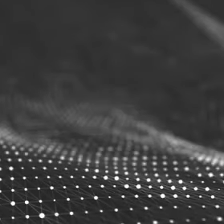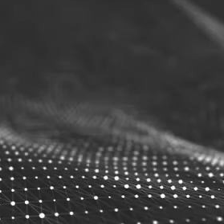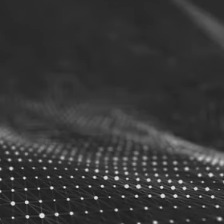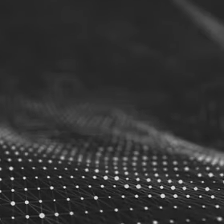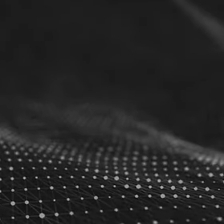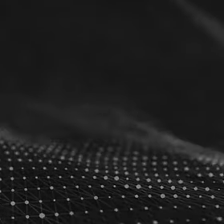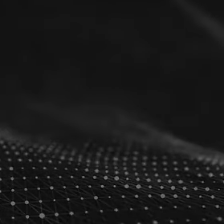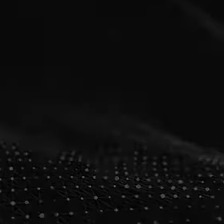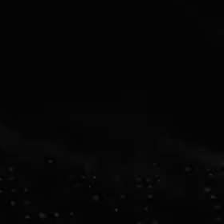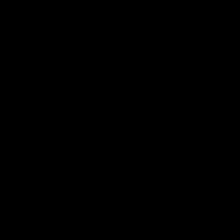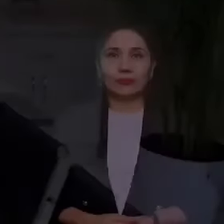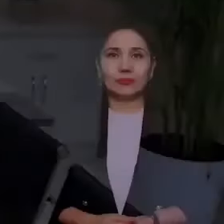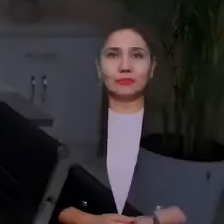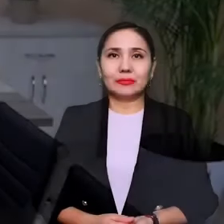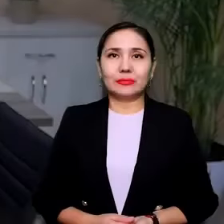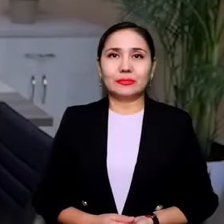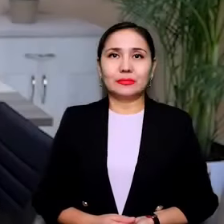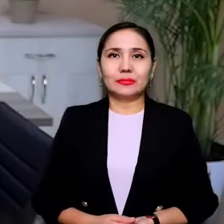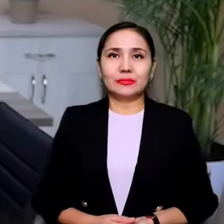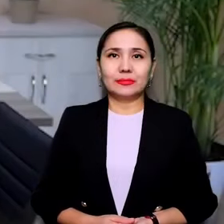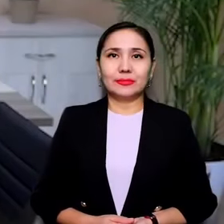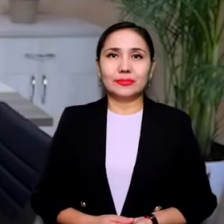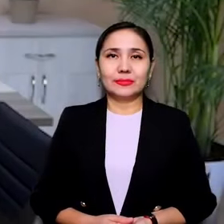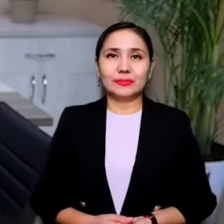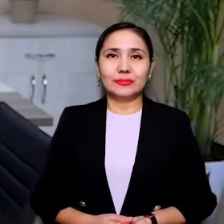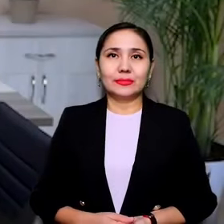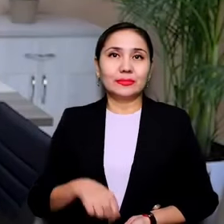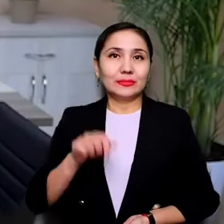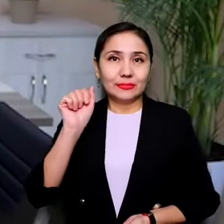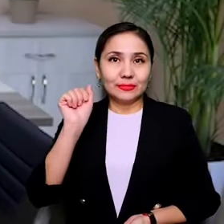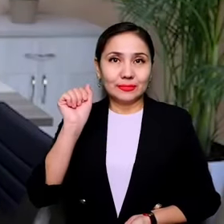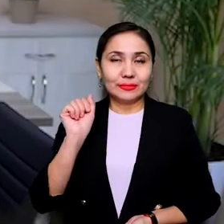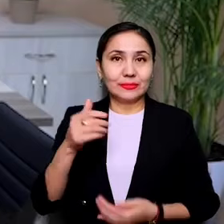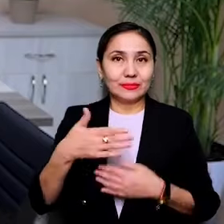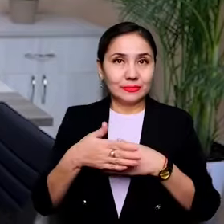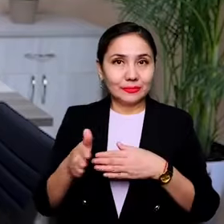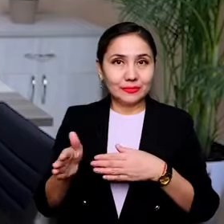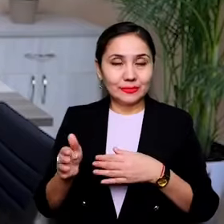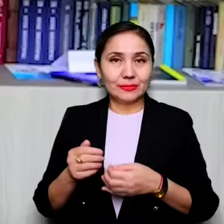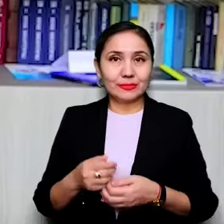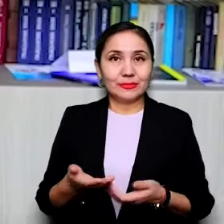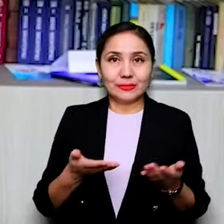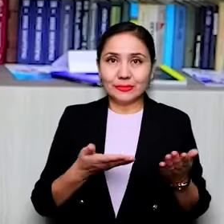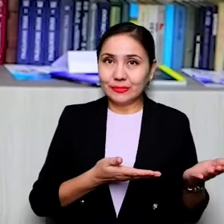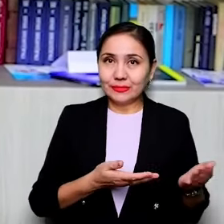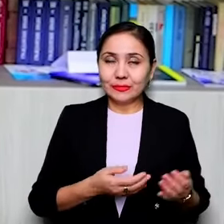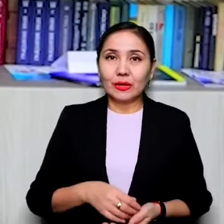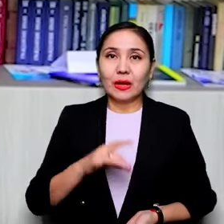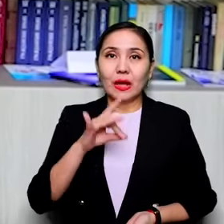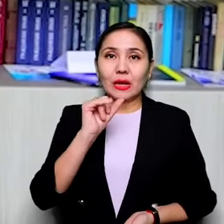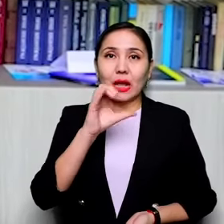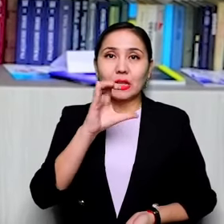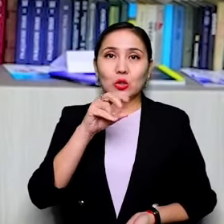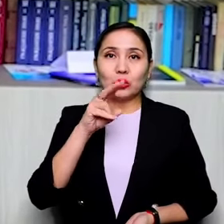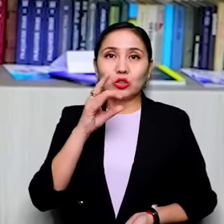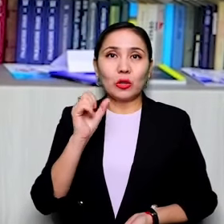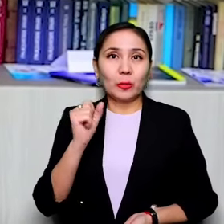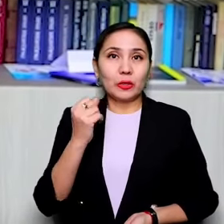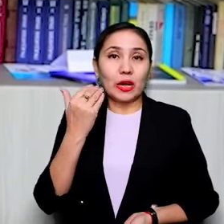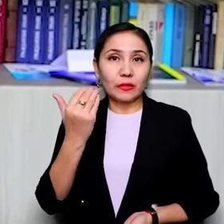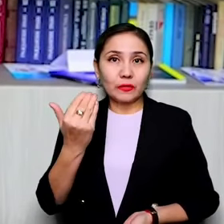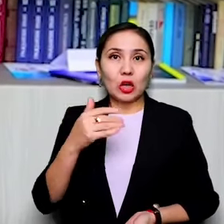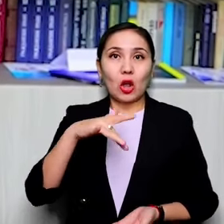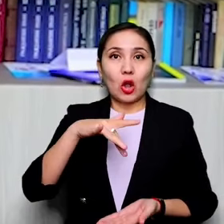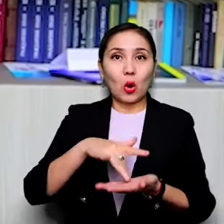Film nomi Ko'zgu. Ofis stol ortida ko'k kostyum shim kiygan erkak. Keling. Rasuljon Nabijonovich, kol